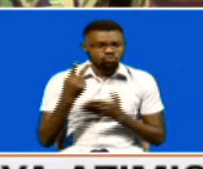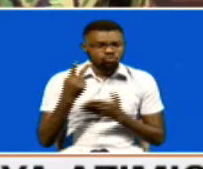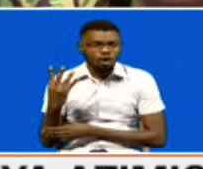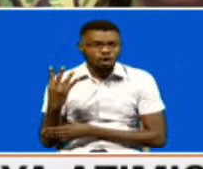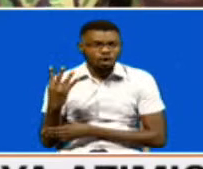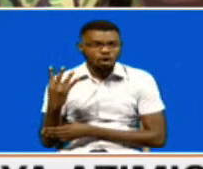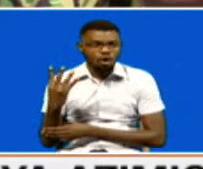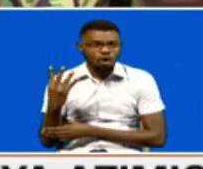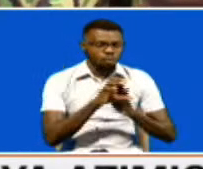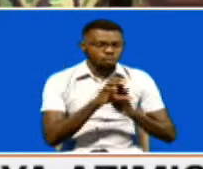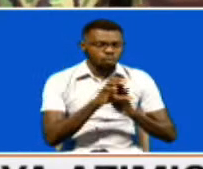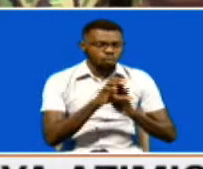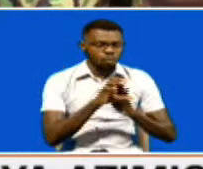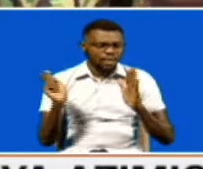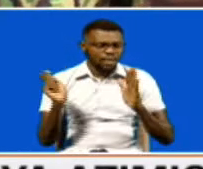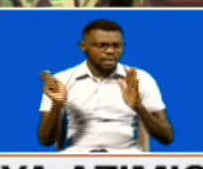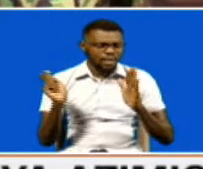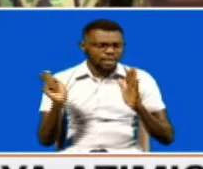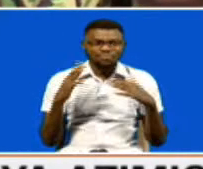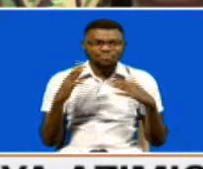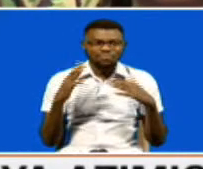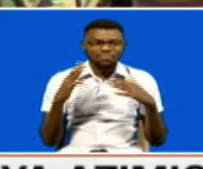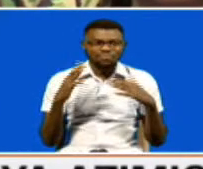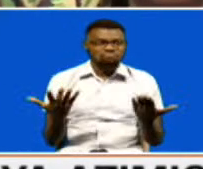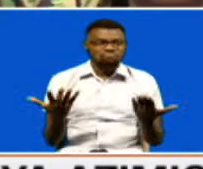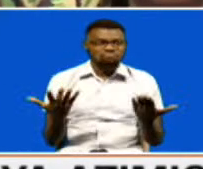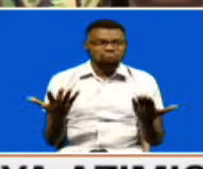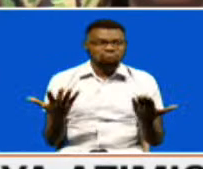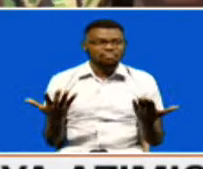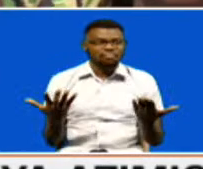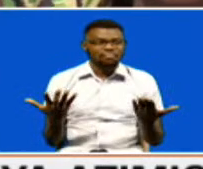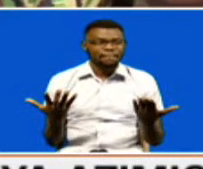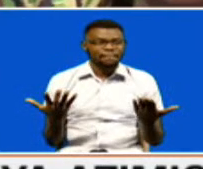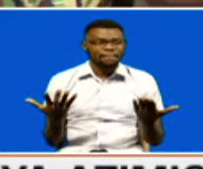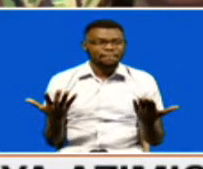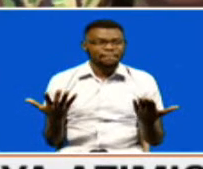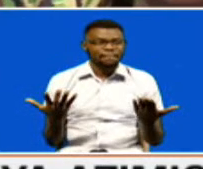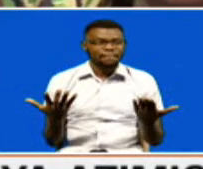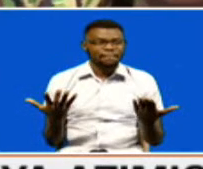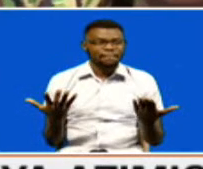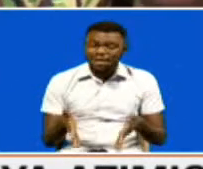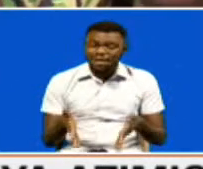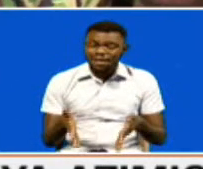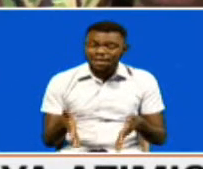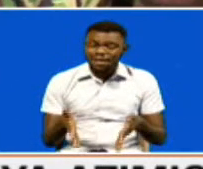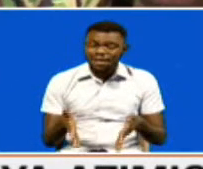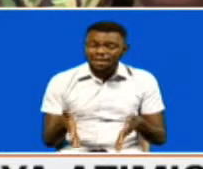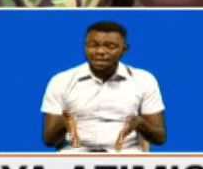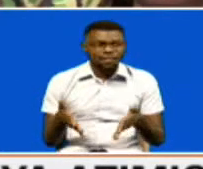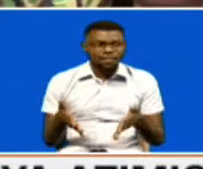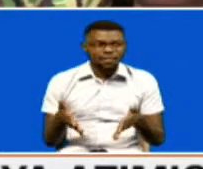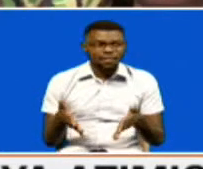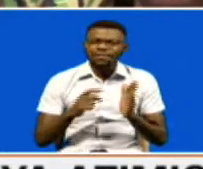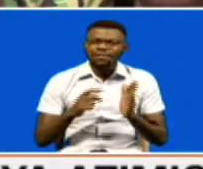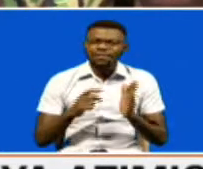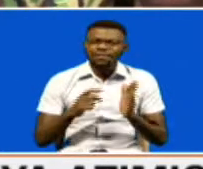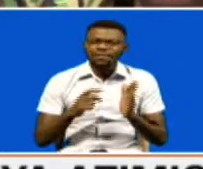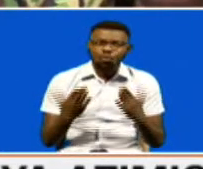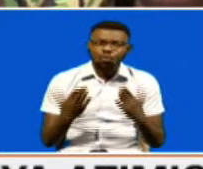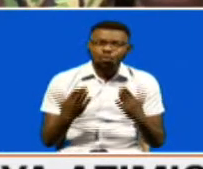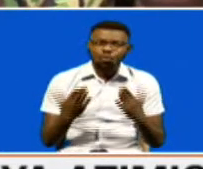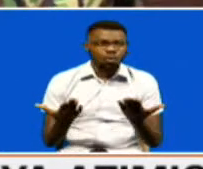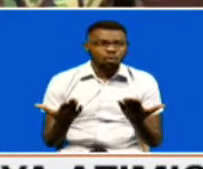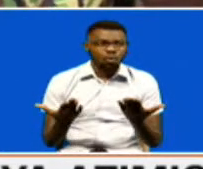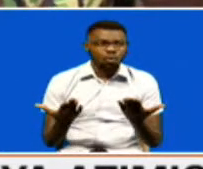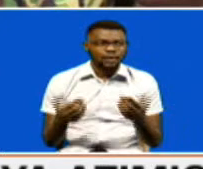204 of the laws of Kenya. First is said, go and read, well underlined, what are restricted areas? What are